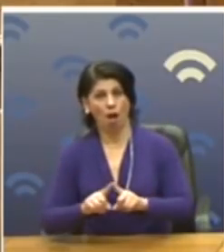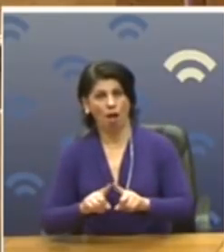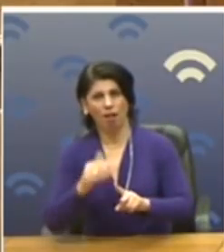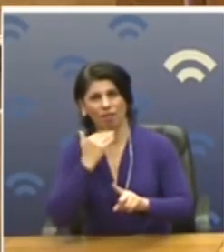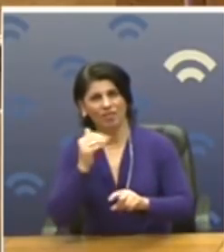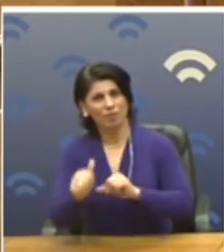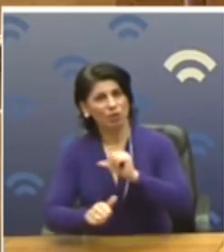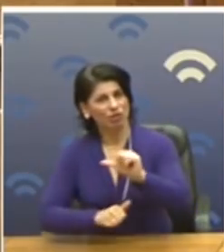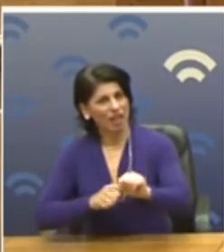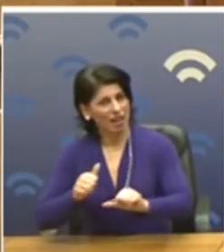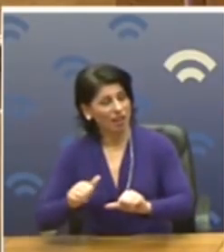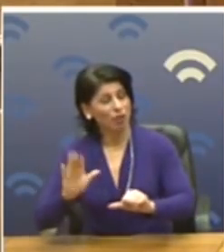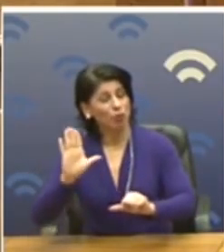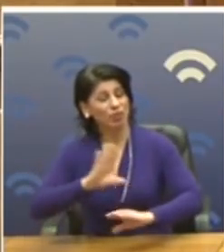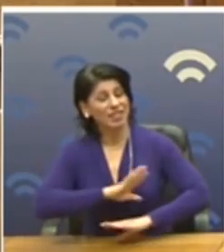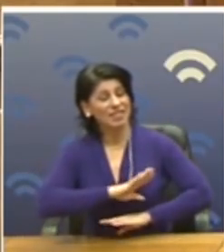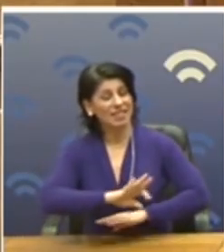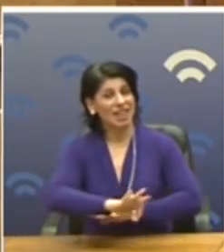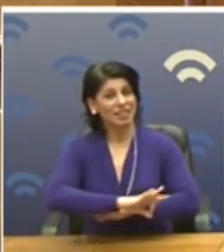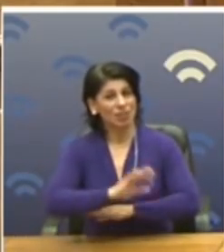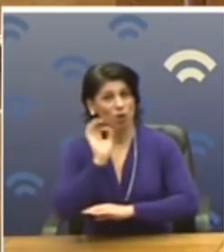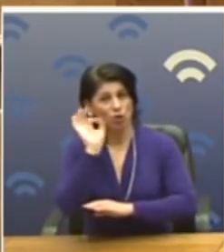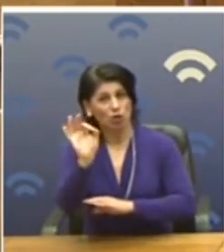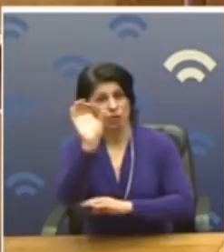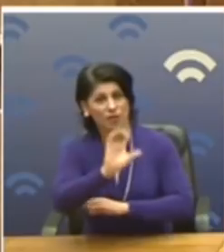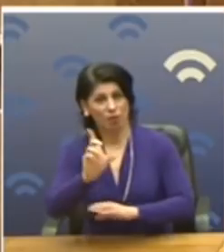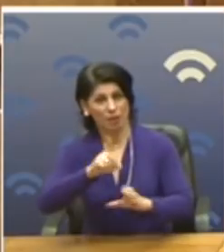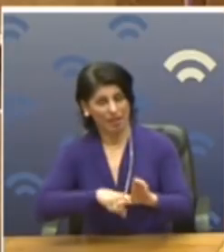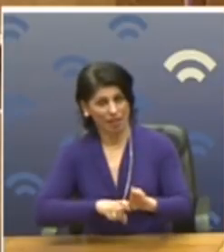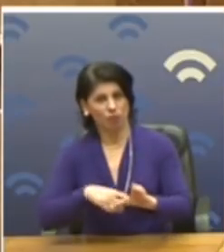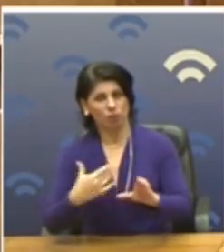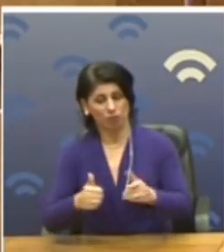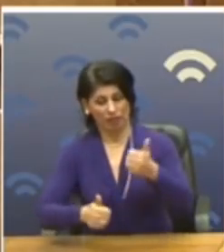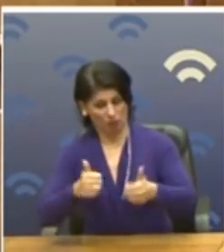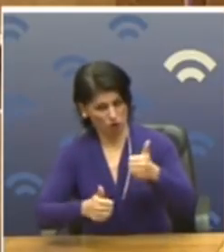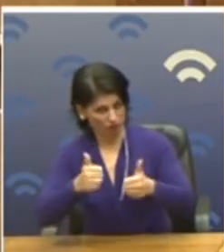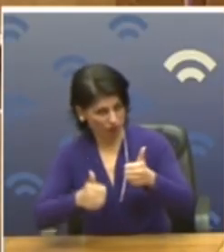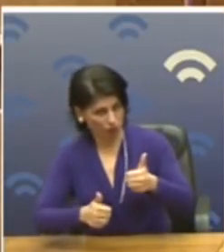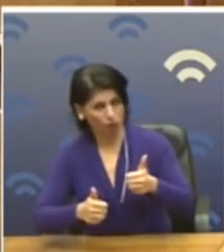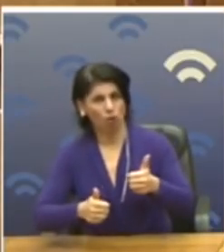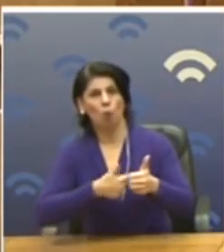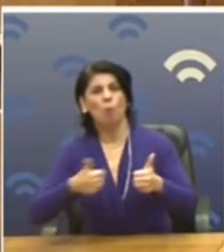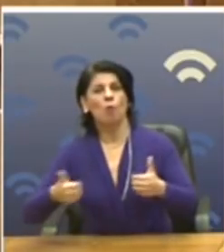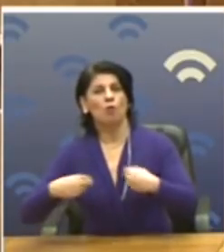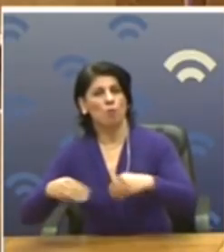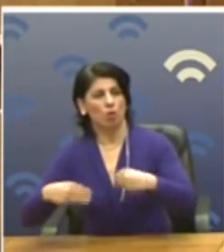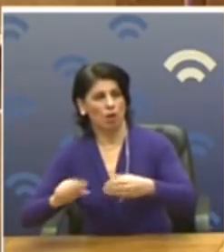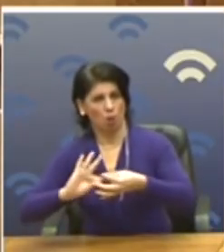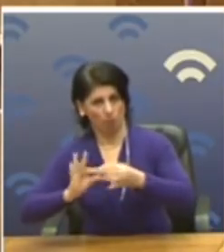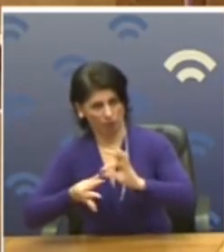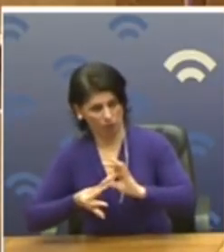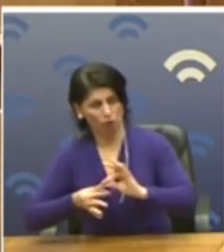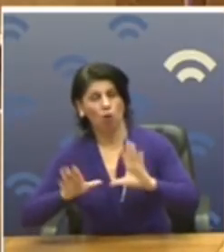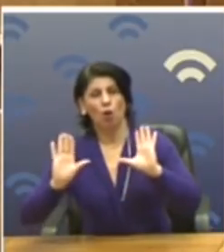αλλάξουν ούτε το στρατηγικό στόχο της Ευρωπαϊκής Ένωσης που είναι η ανταγωνιστικότητα των μονοπωλιακών ομίλων της, ούτε